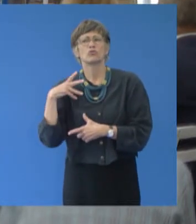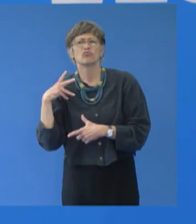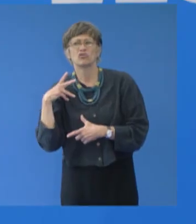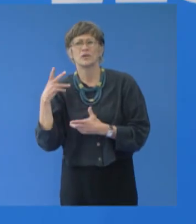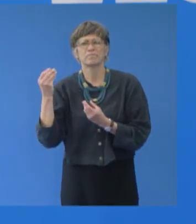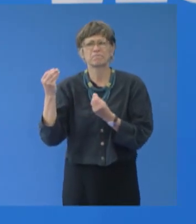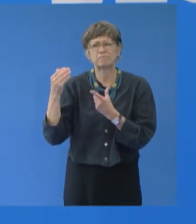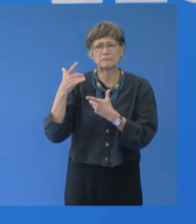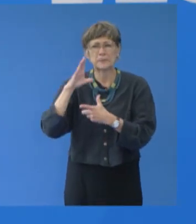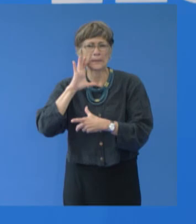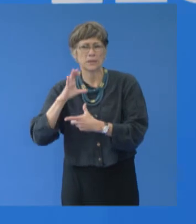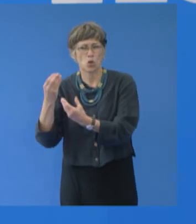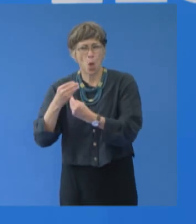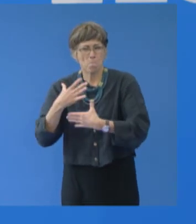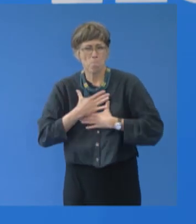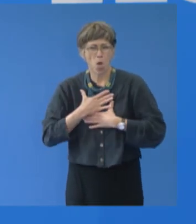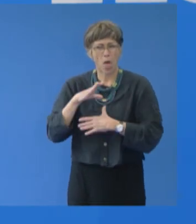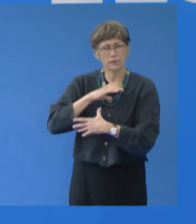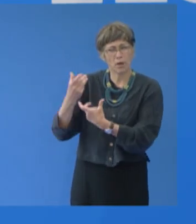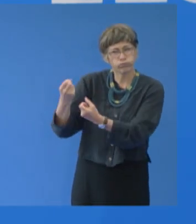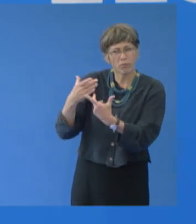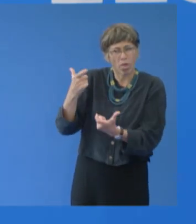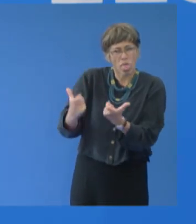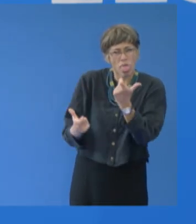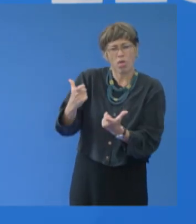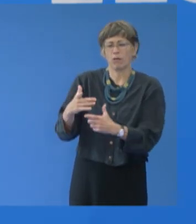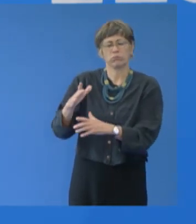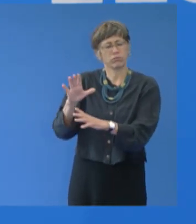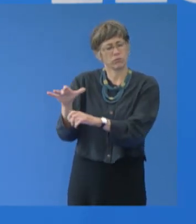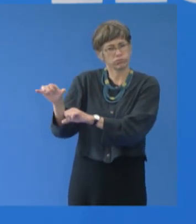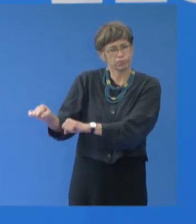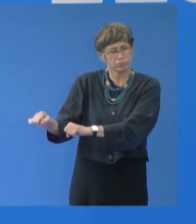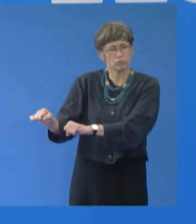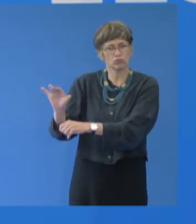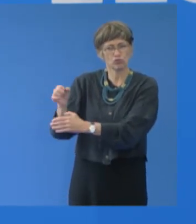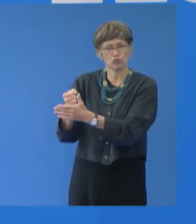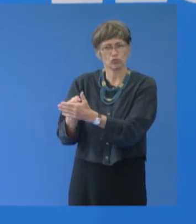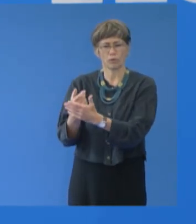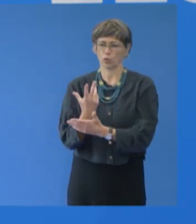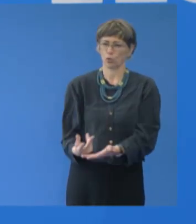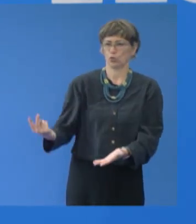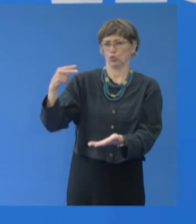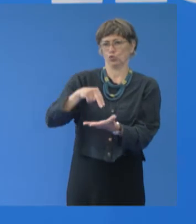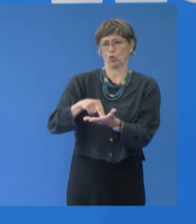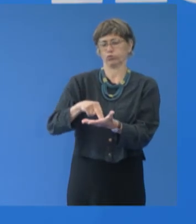les tentatives de déstabilisation, ne lâchons rien, soyons